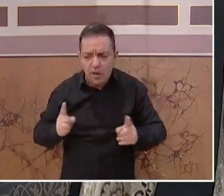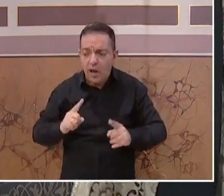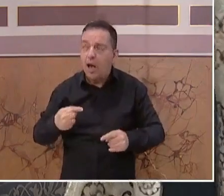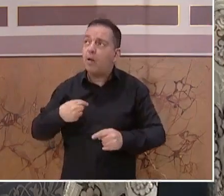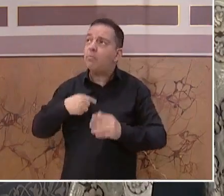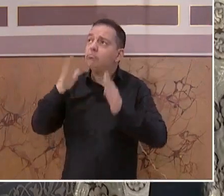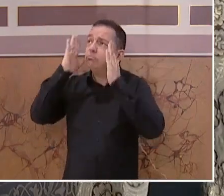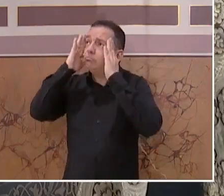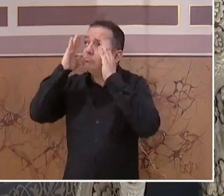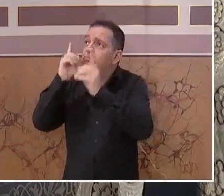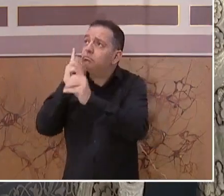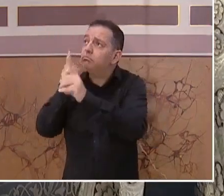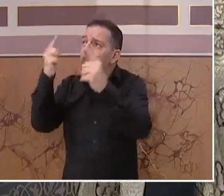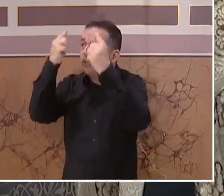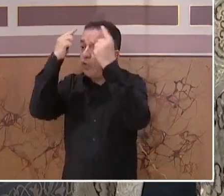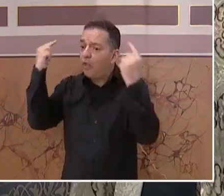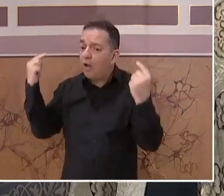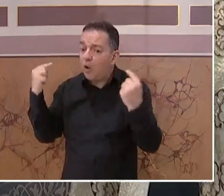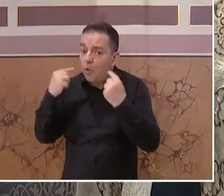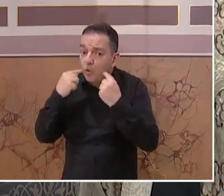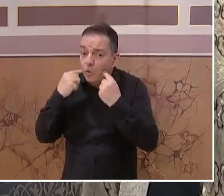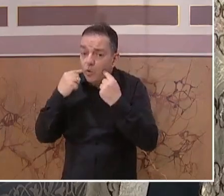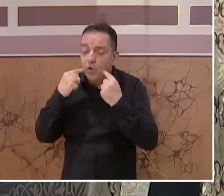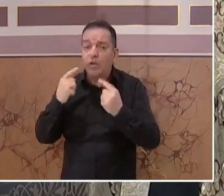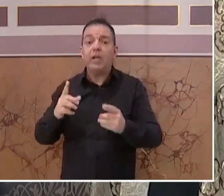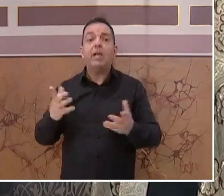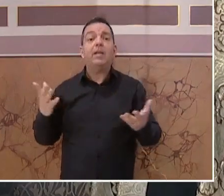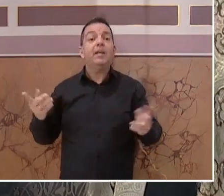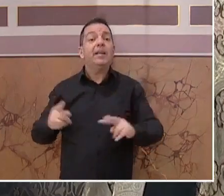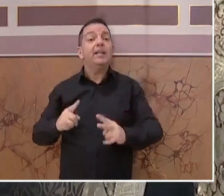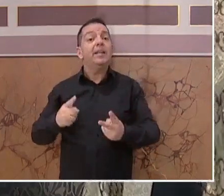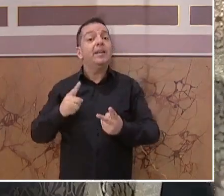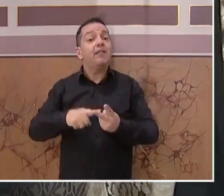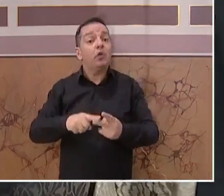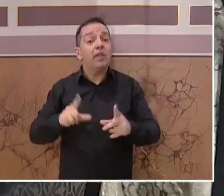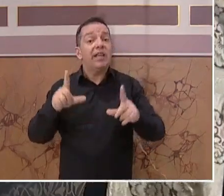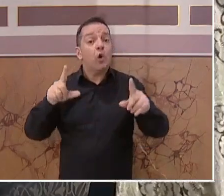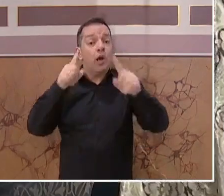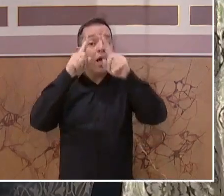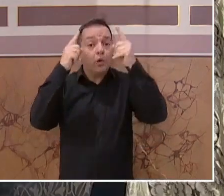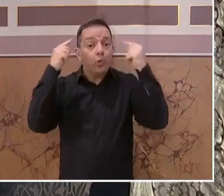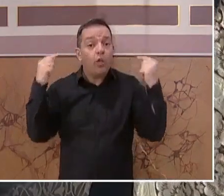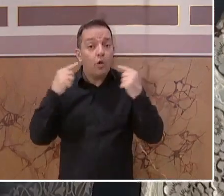για τον Θεό και την εικόνα του Θεού, τον άνθρωπο.